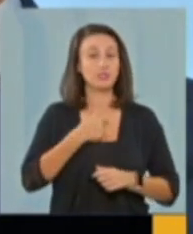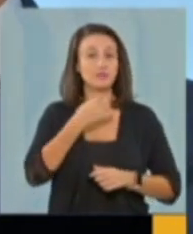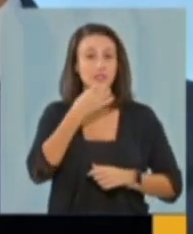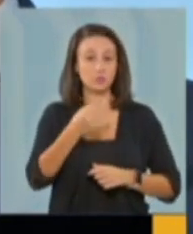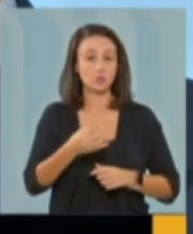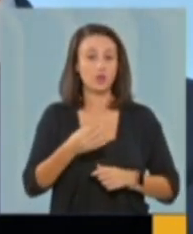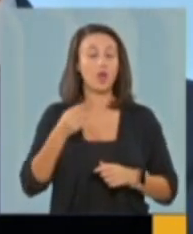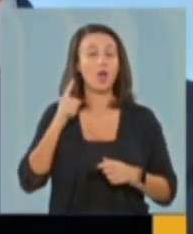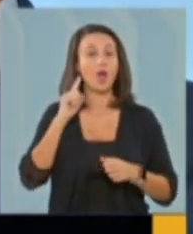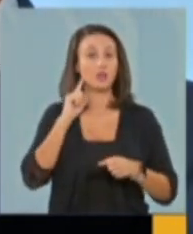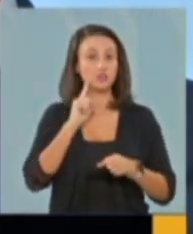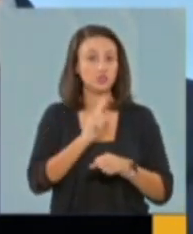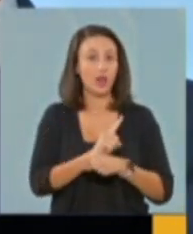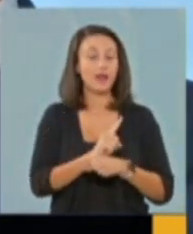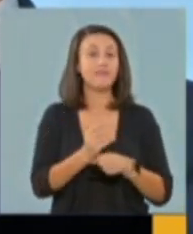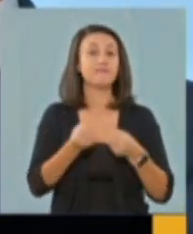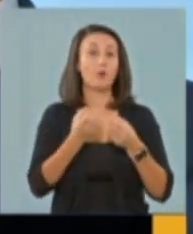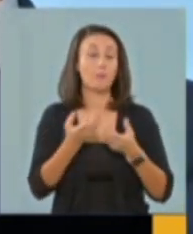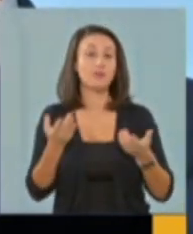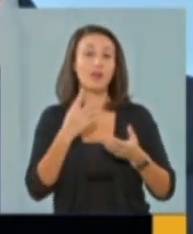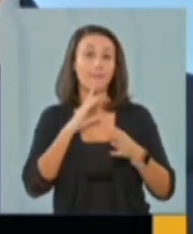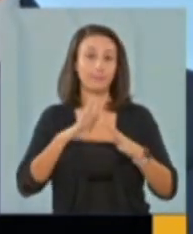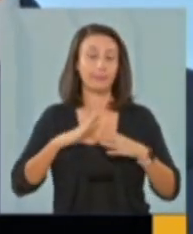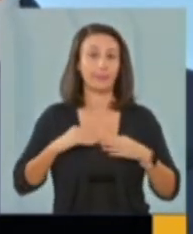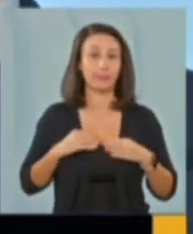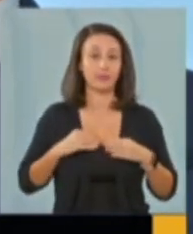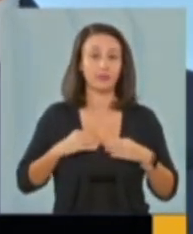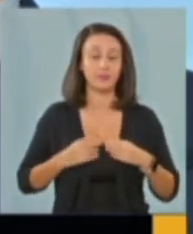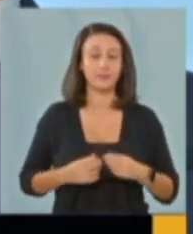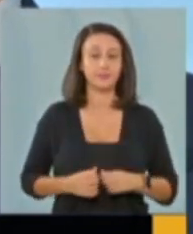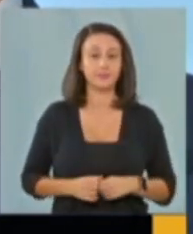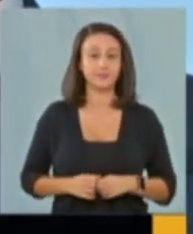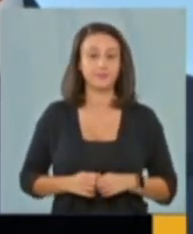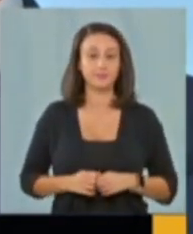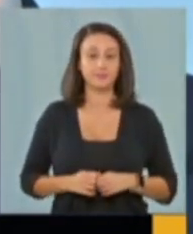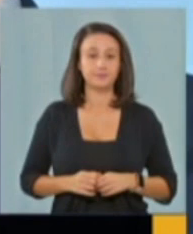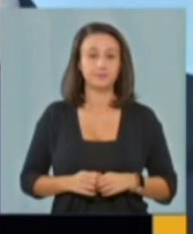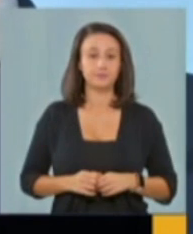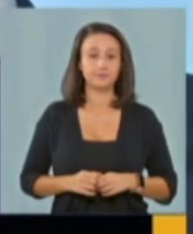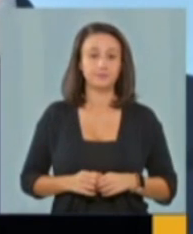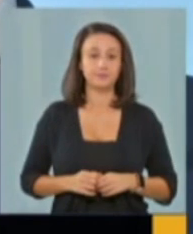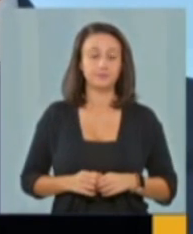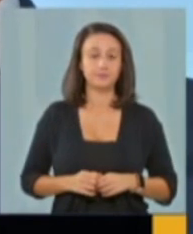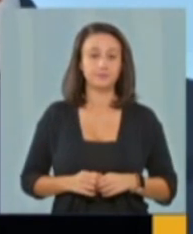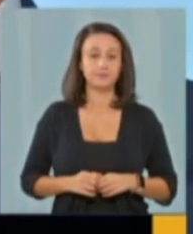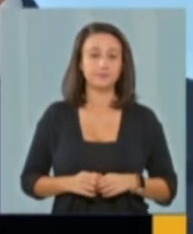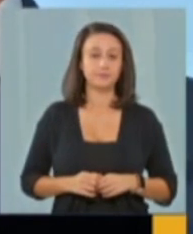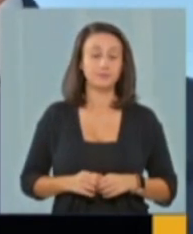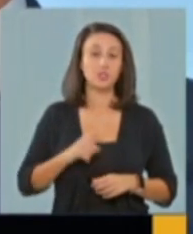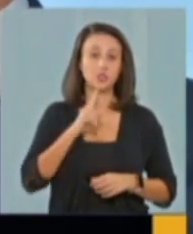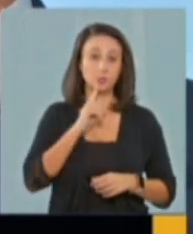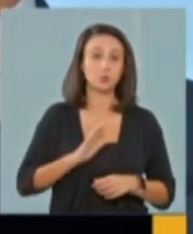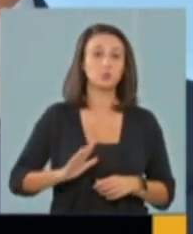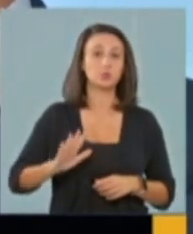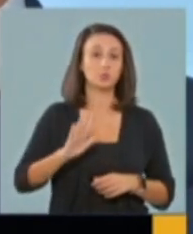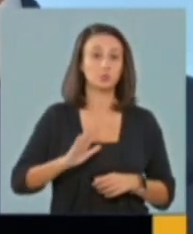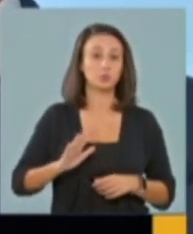că din aceleași informații pe care le am primit cel puțin în spațiul public